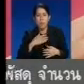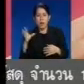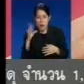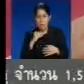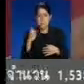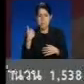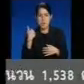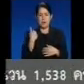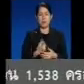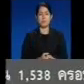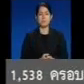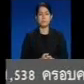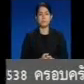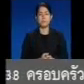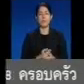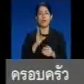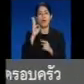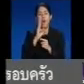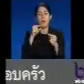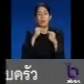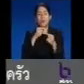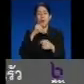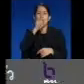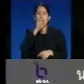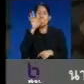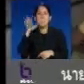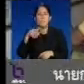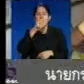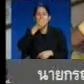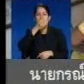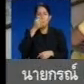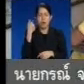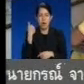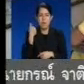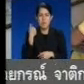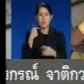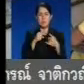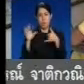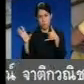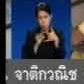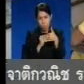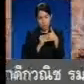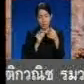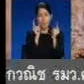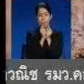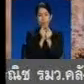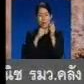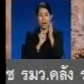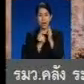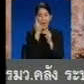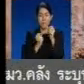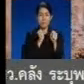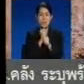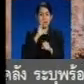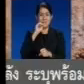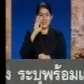ยเช่นเดียวกับโรคไข้หวัดนกซึ่งเกิดจากเชื้อไวรัส H5N1 พบการระบาดของโรคในปี